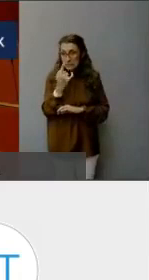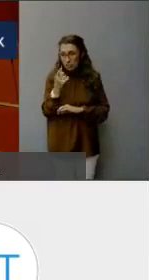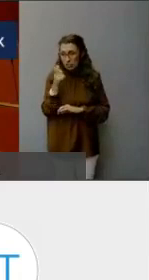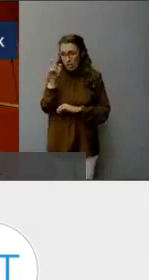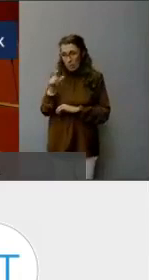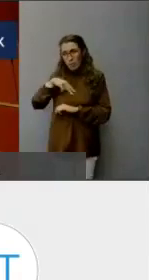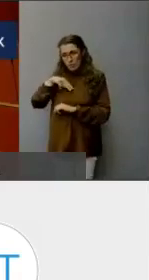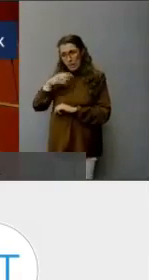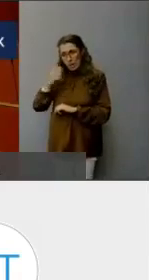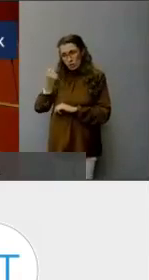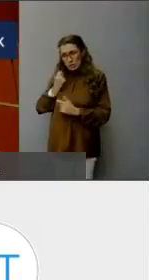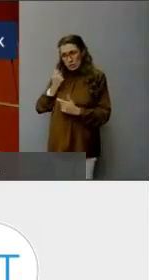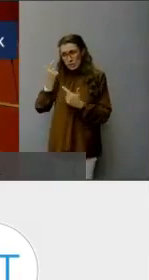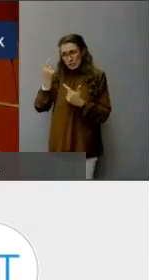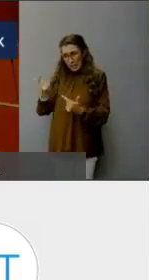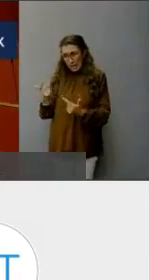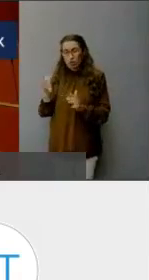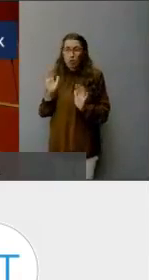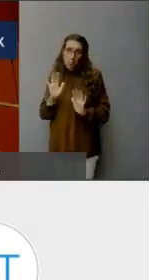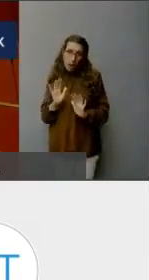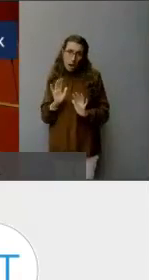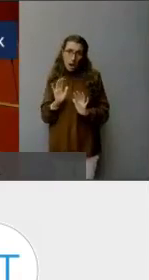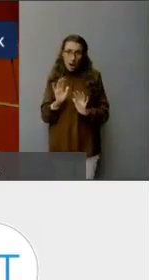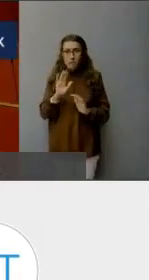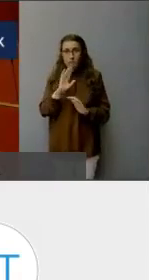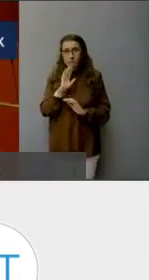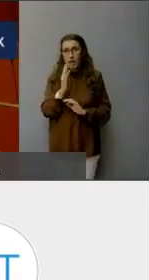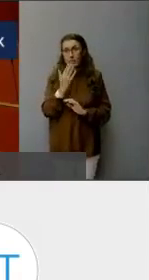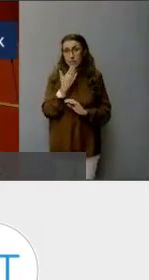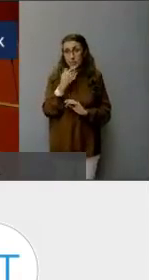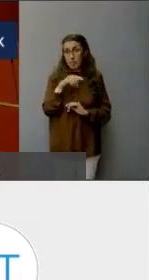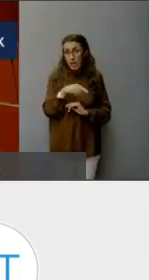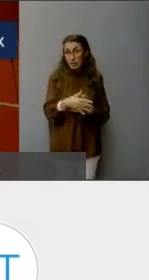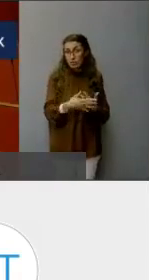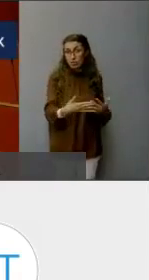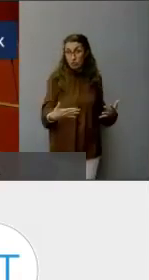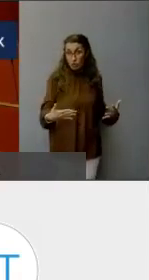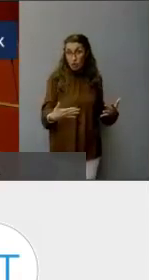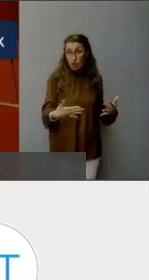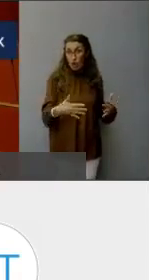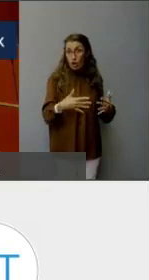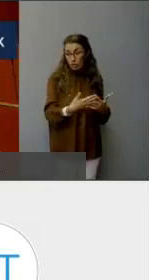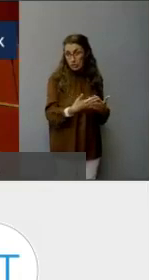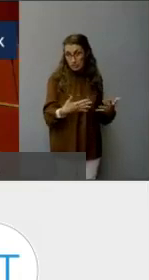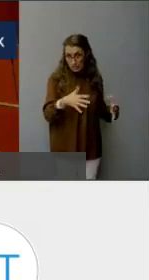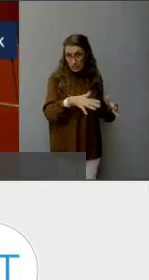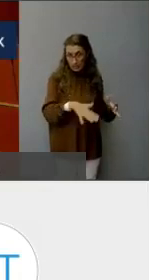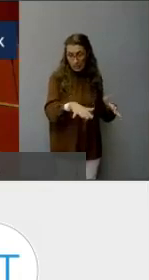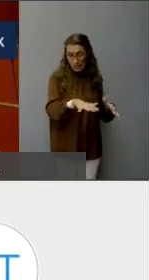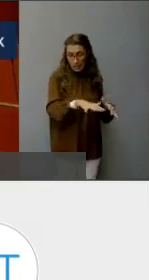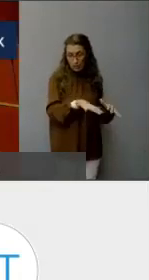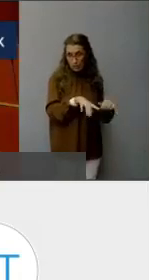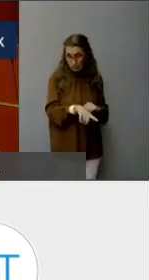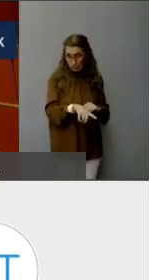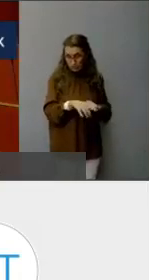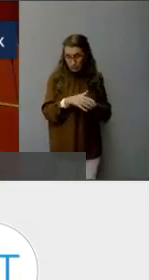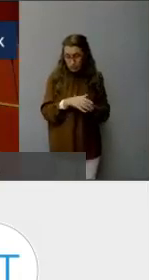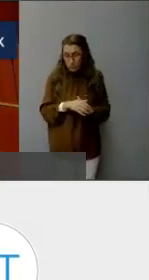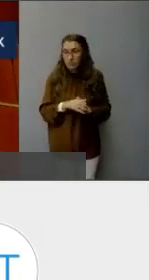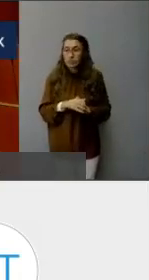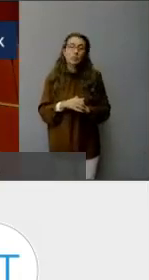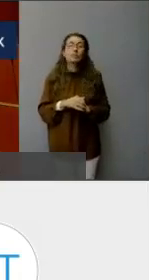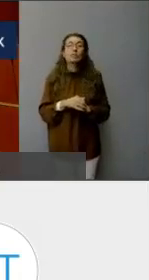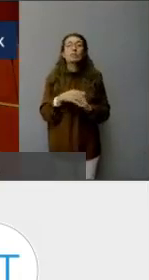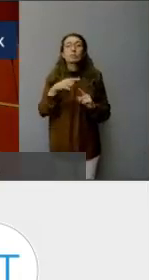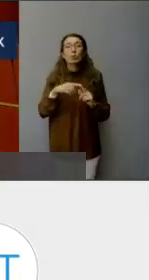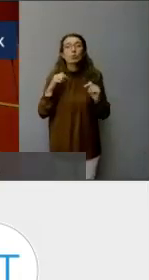però penso che siamo meno grosso invece vantaggio per l'ambiente e per i cittadini genovesi che non